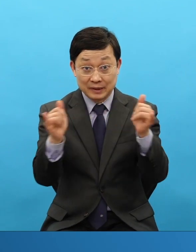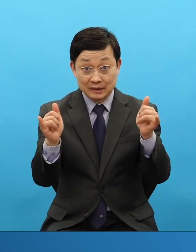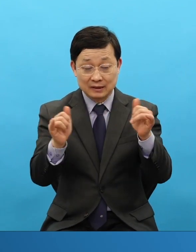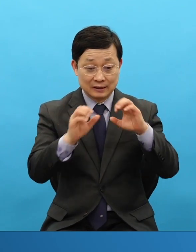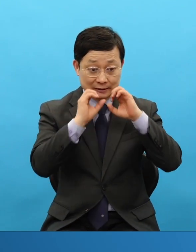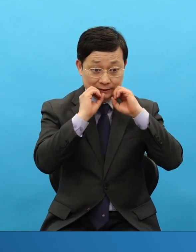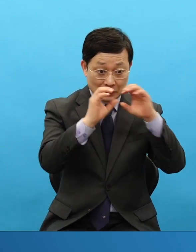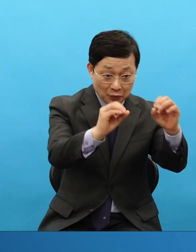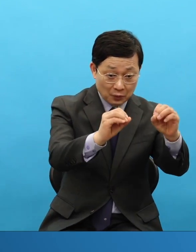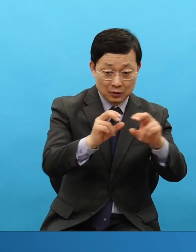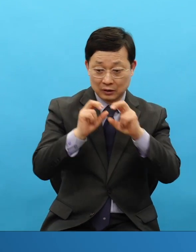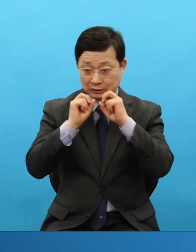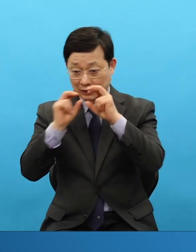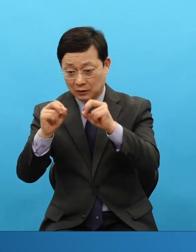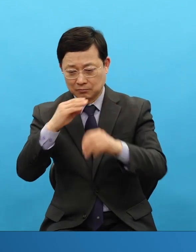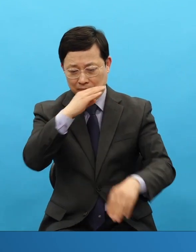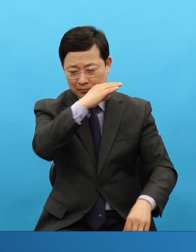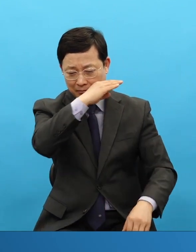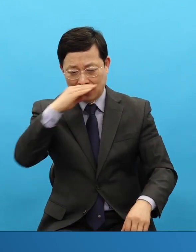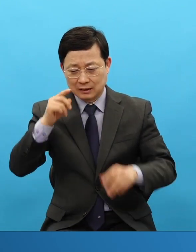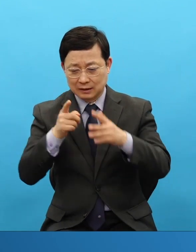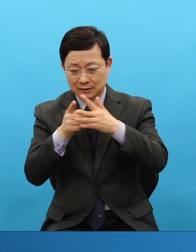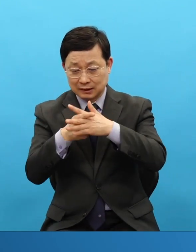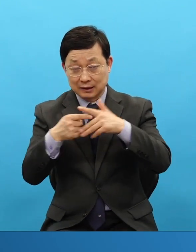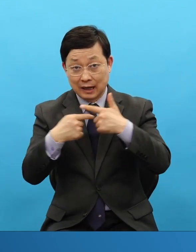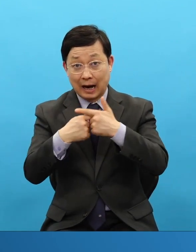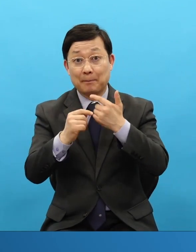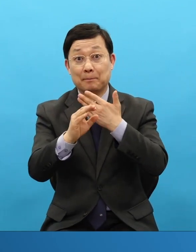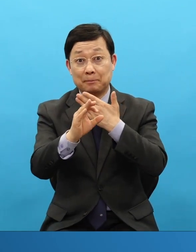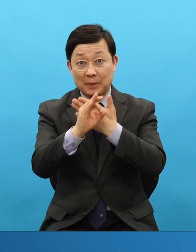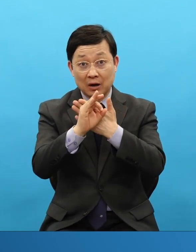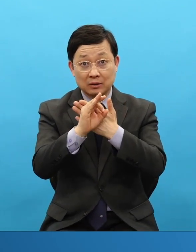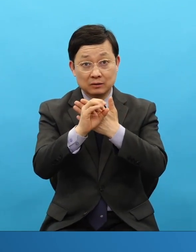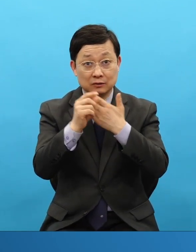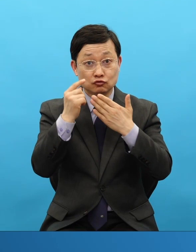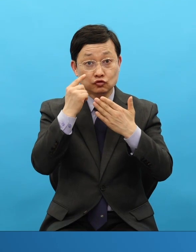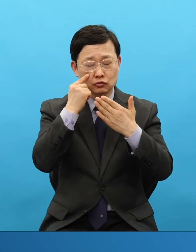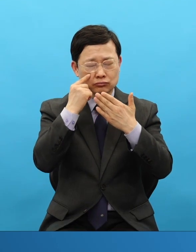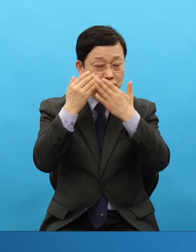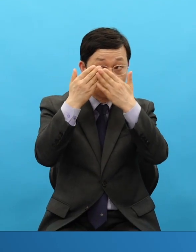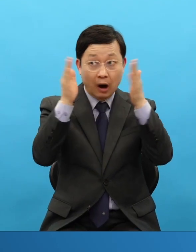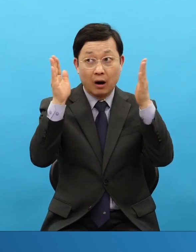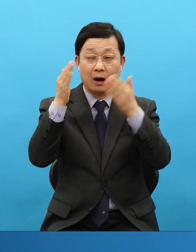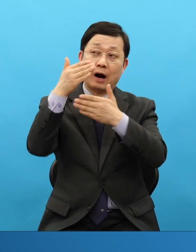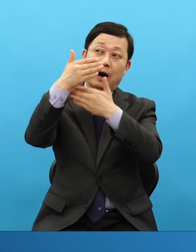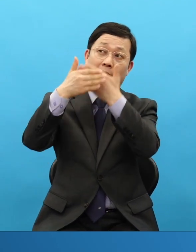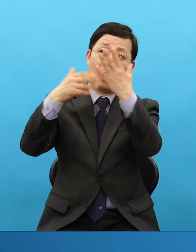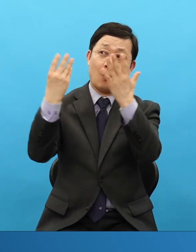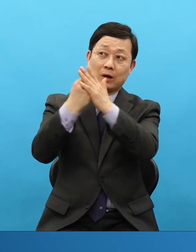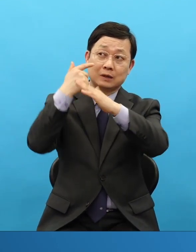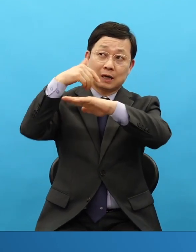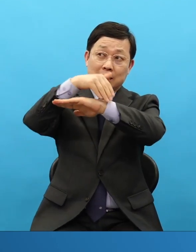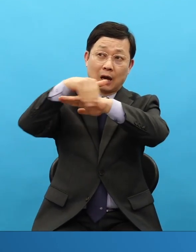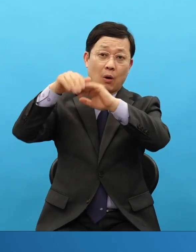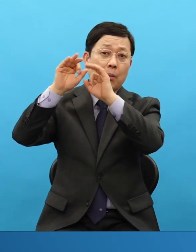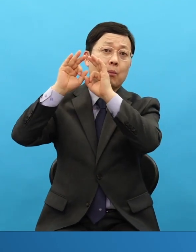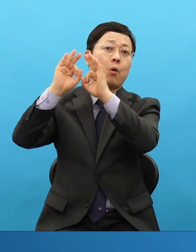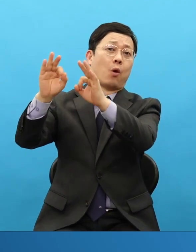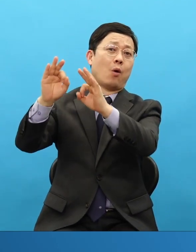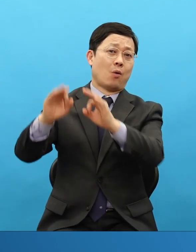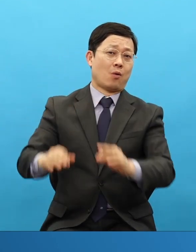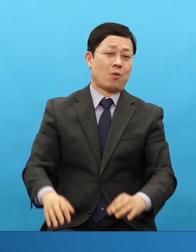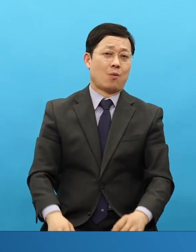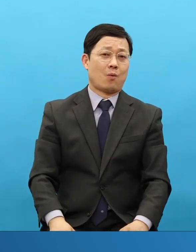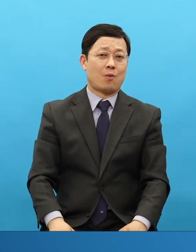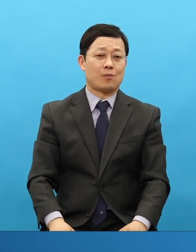이해하게 되면 하나님의 절대 계획 보여. Think about it. If our business people realize evangelism missions, you will see God's absolute